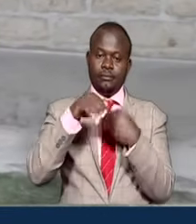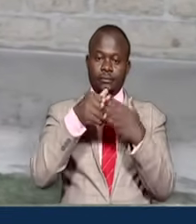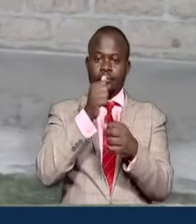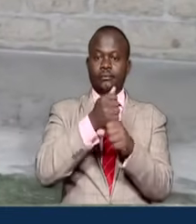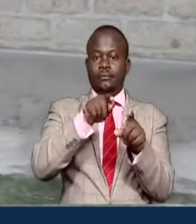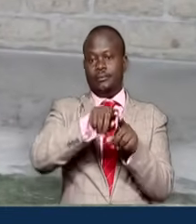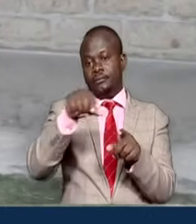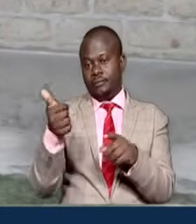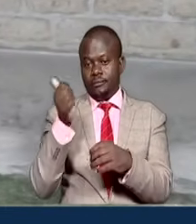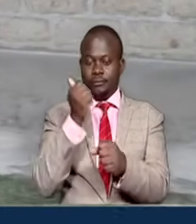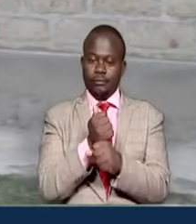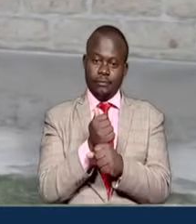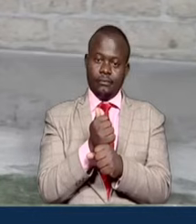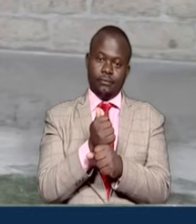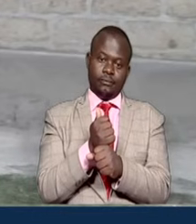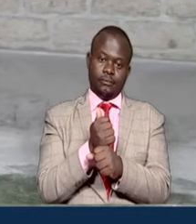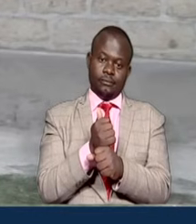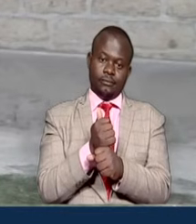abandi bakora.